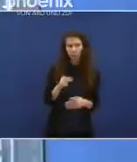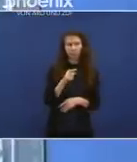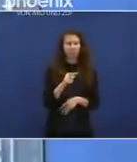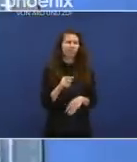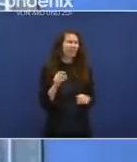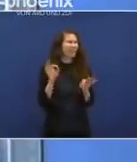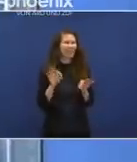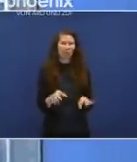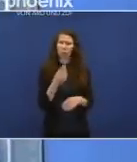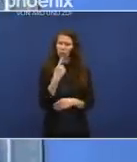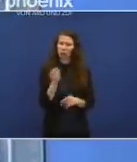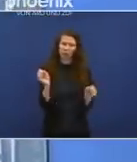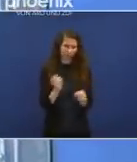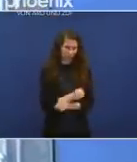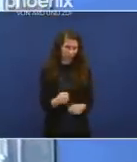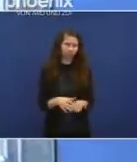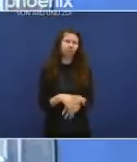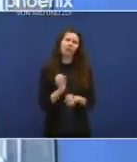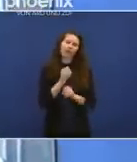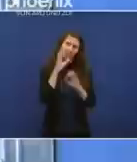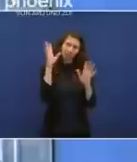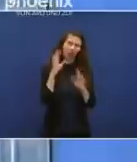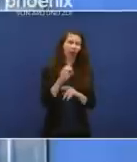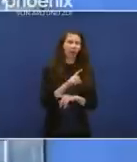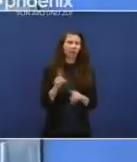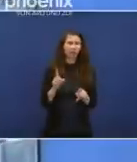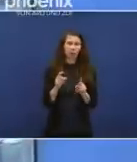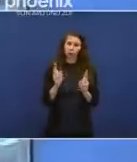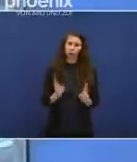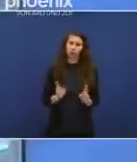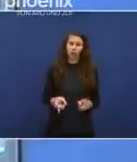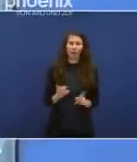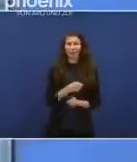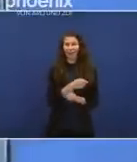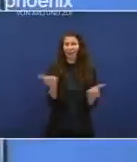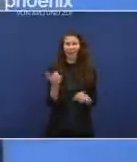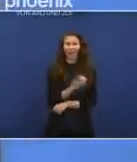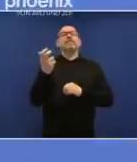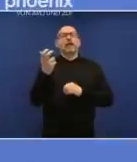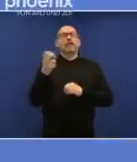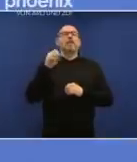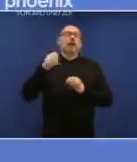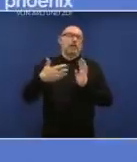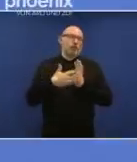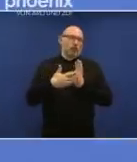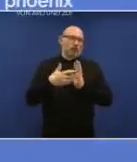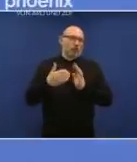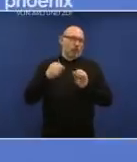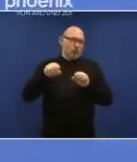sagen. Klar ist, dass jetzt nicht zum ersten Tag alle einen Impftermin bekommen können.